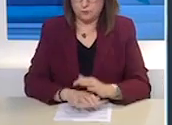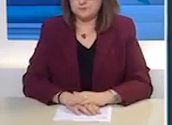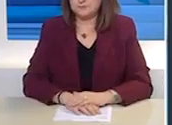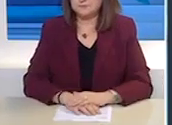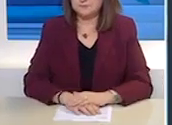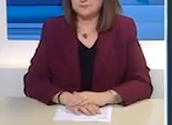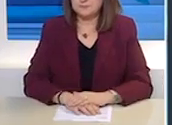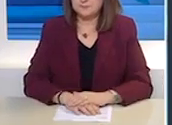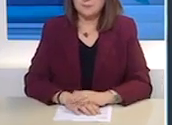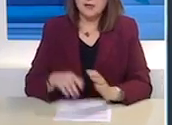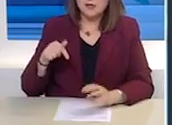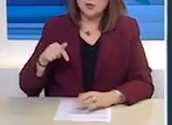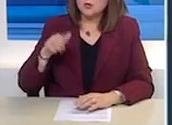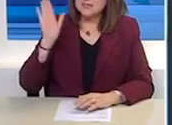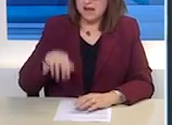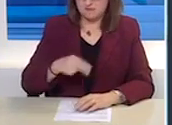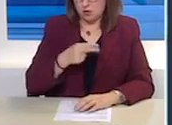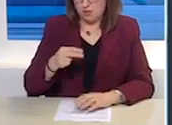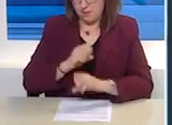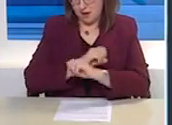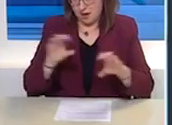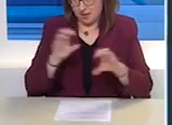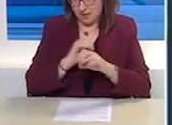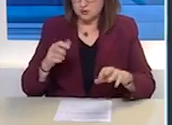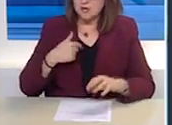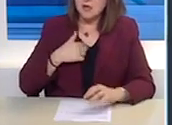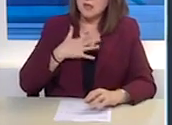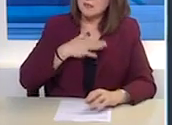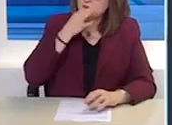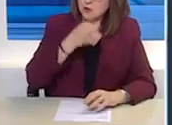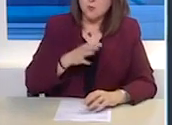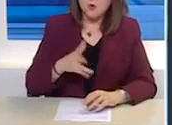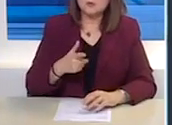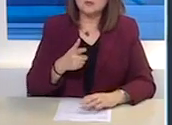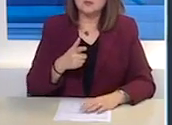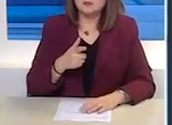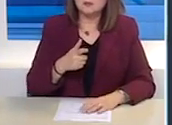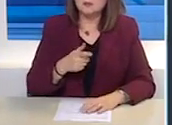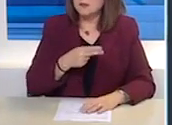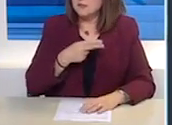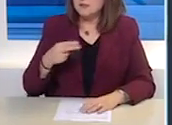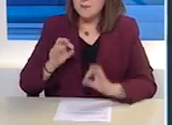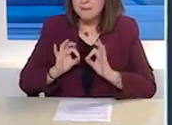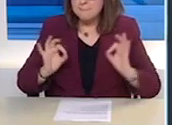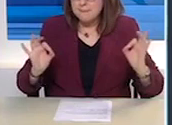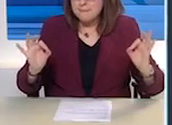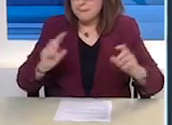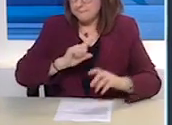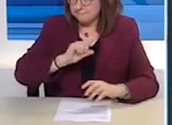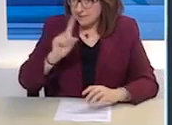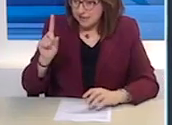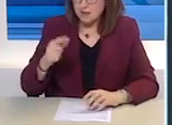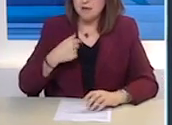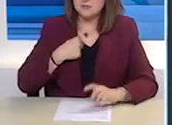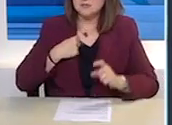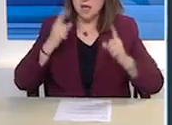σαν τελευταίο ζήτημα ενημέρωσης, θα ήθελα να σας ενημερώσω ότι προκειμένου να περιοριστεί η διασπορά της νόσου και με